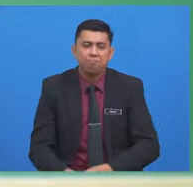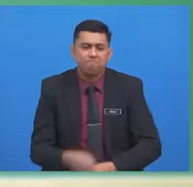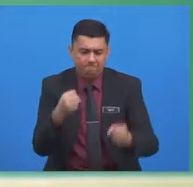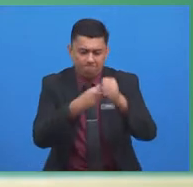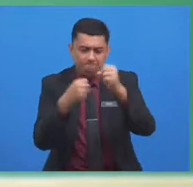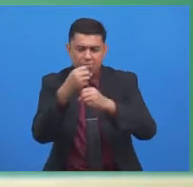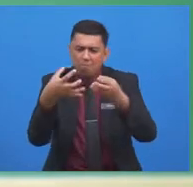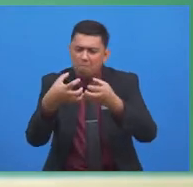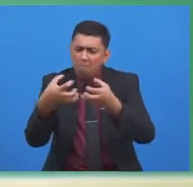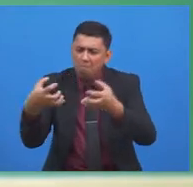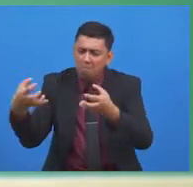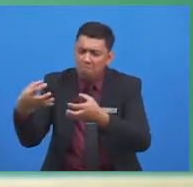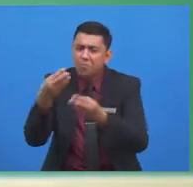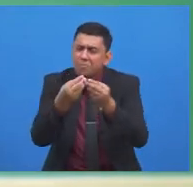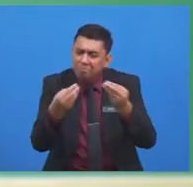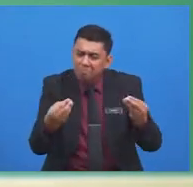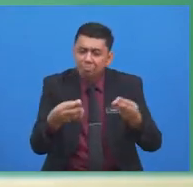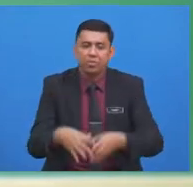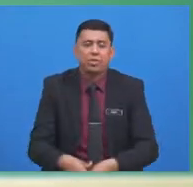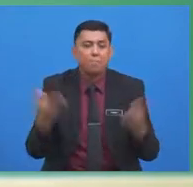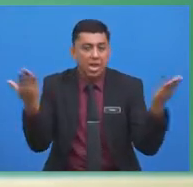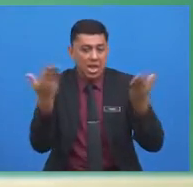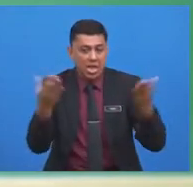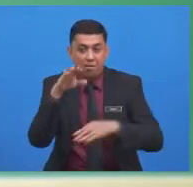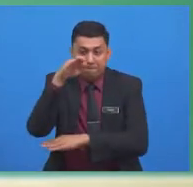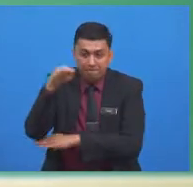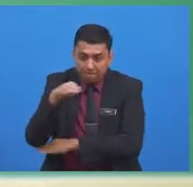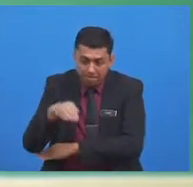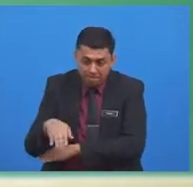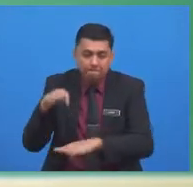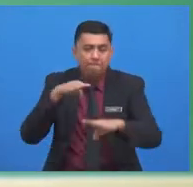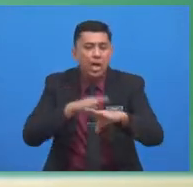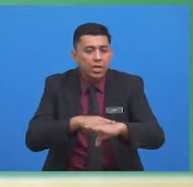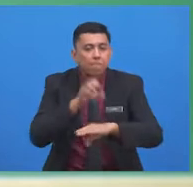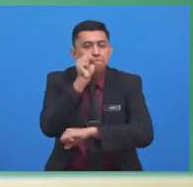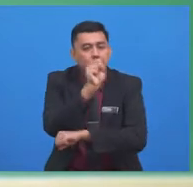menjadi longgar dan menggalakkan rekahan pada batuan.